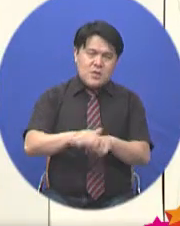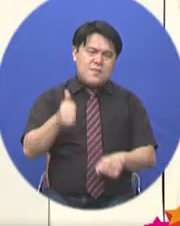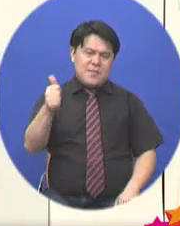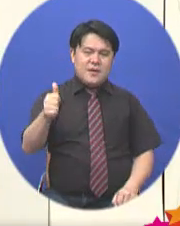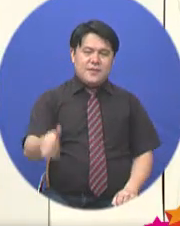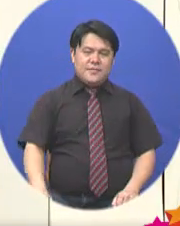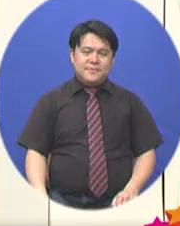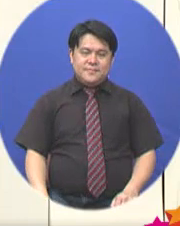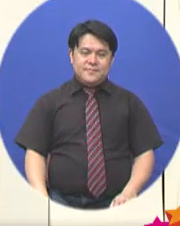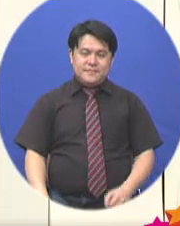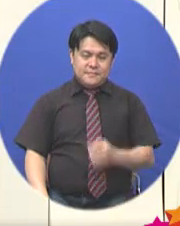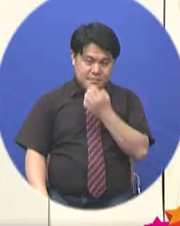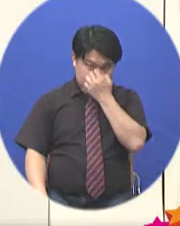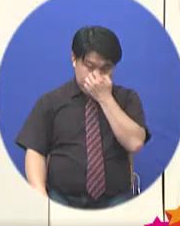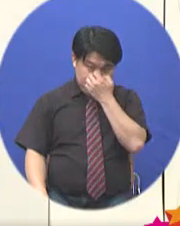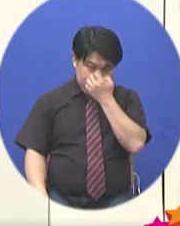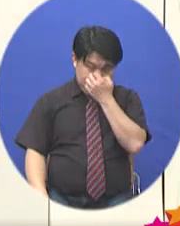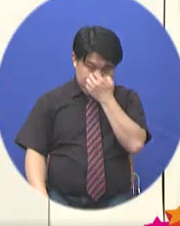부르는 분이 있어요. 네.